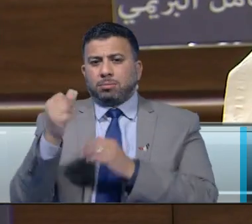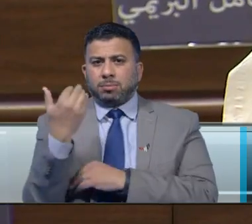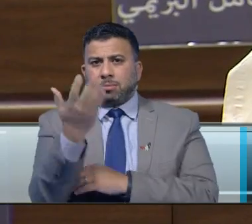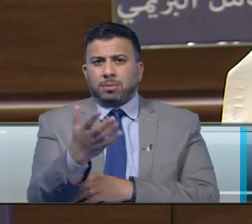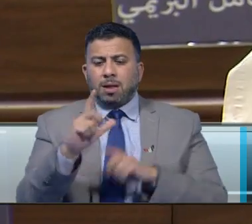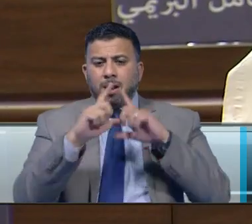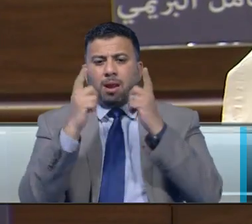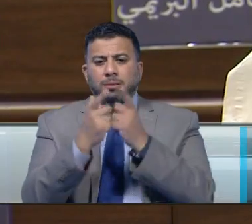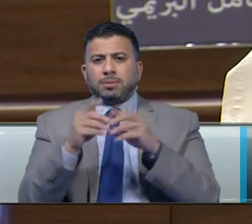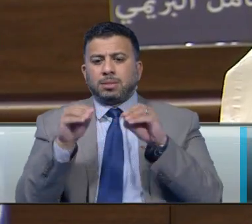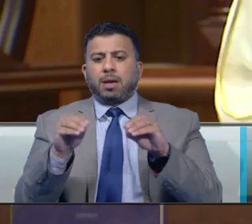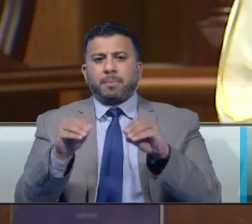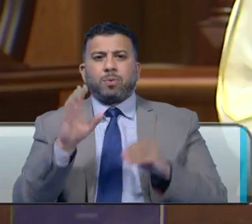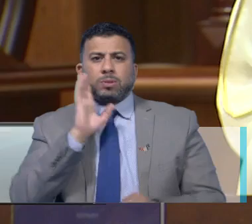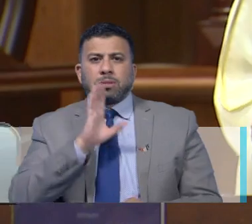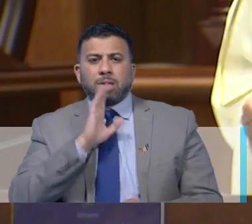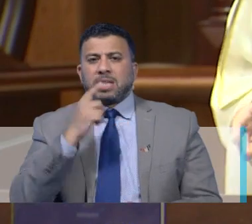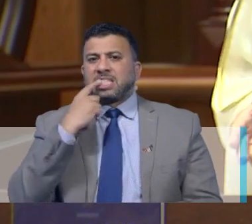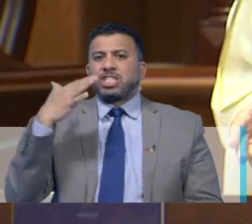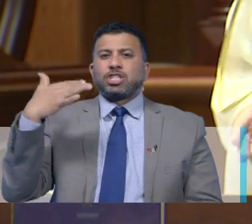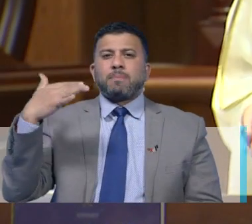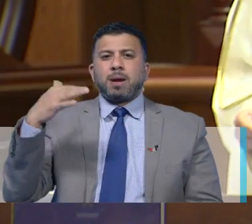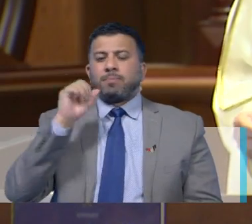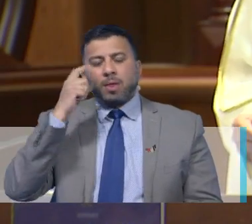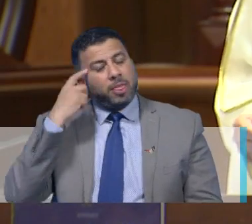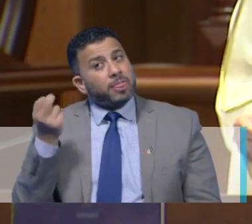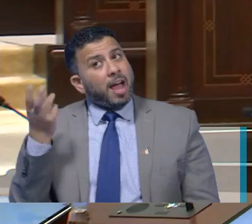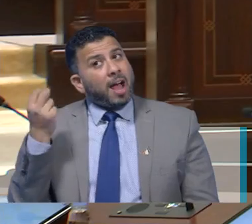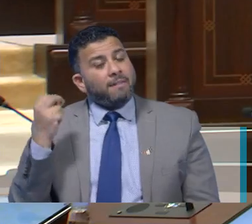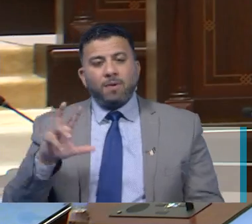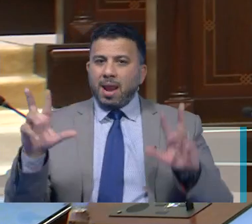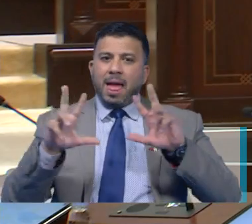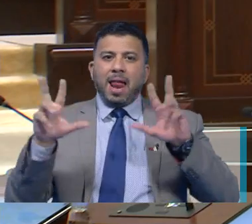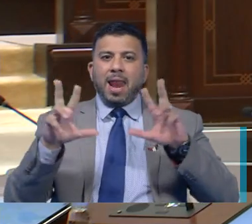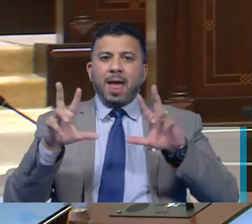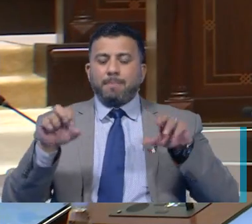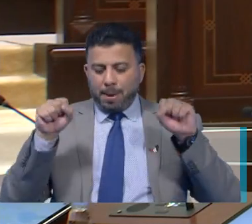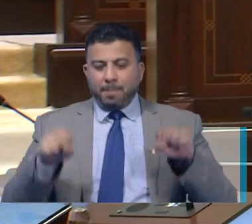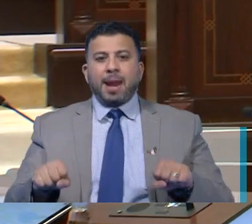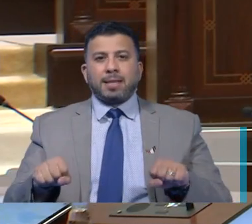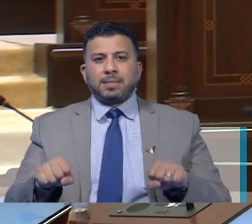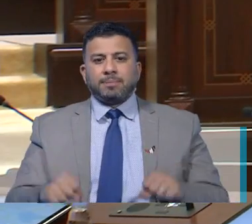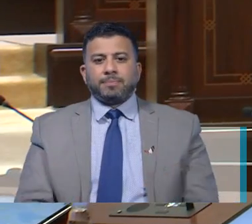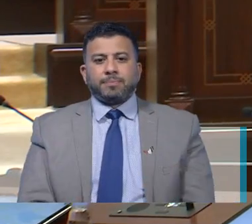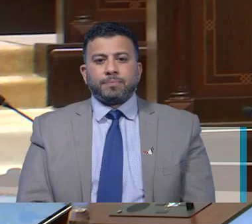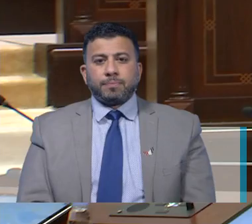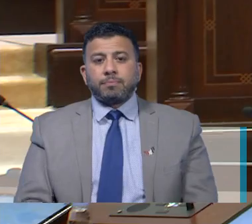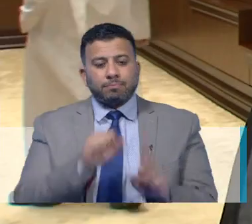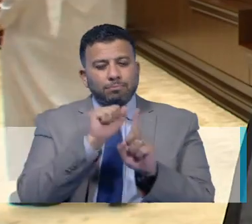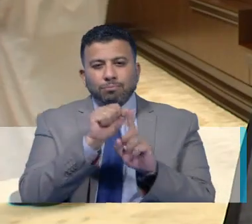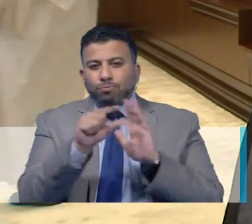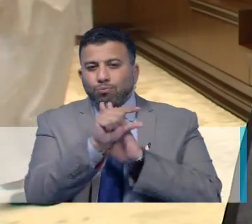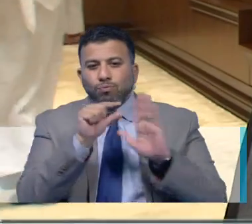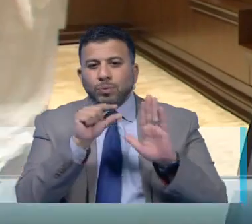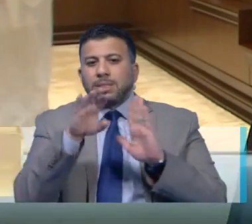لجنة شؤون التربية والتعليم والشباب والثقافة والإعلام بالمجلس. بخصوص مناقشة